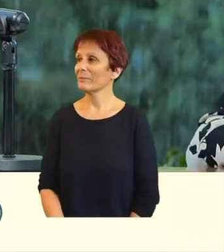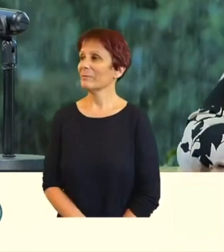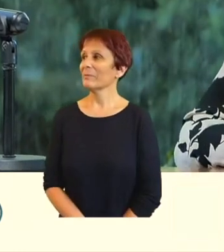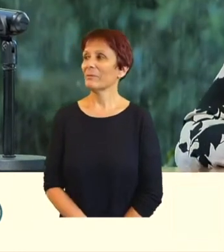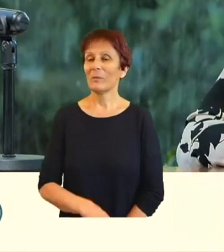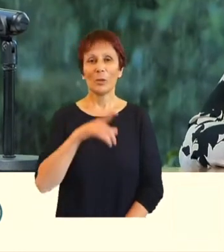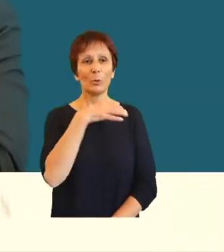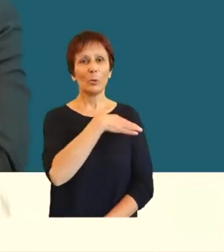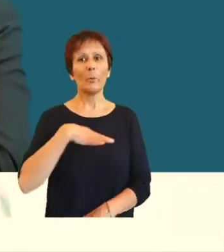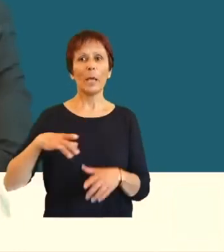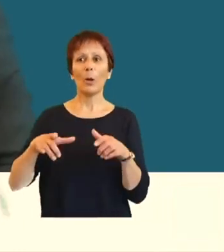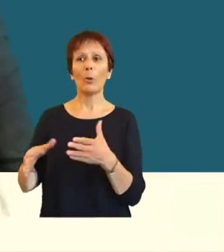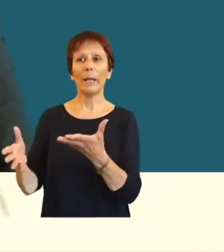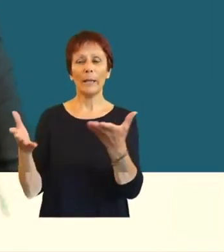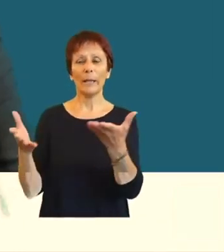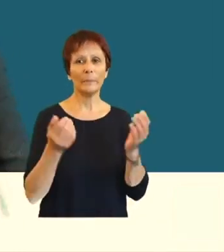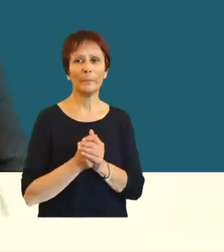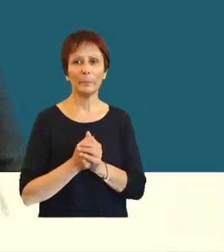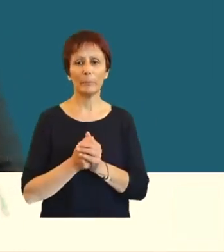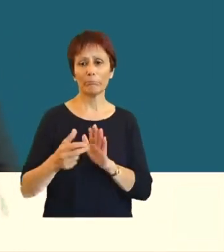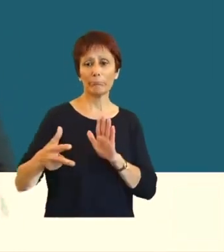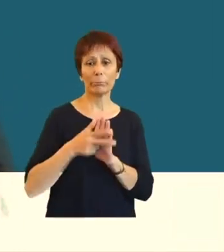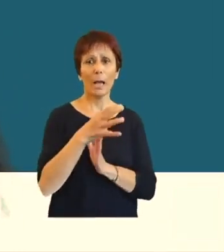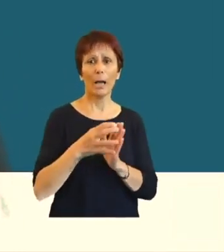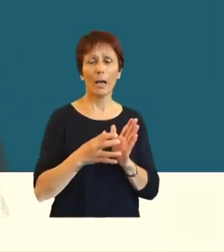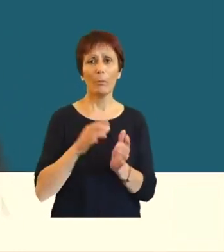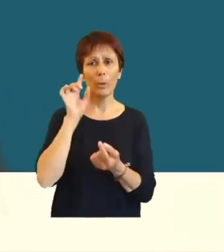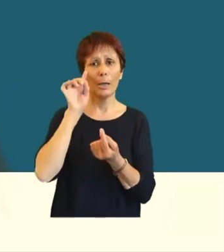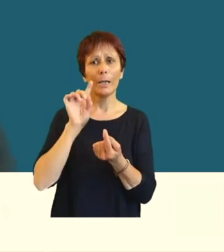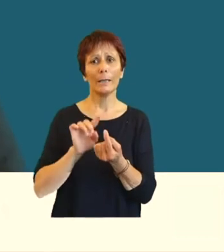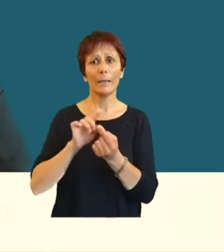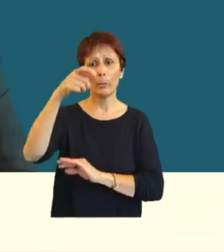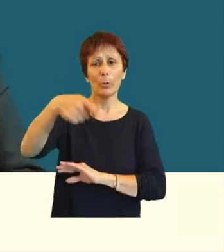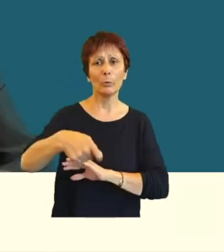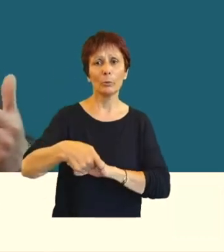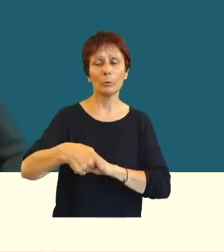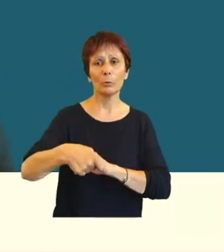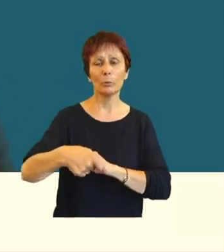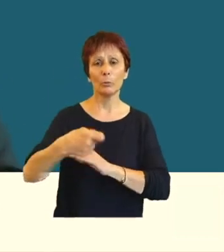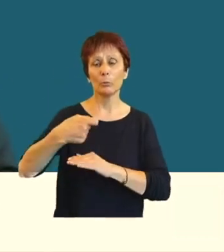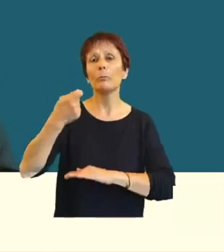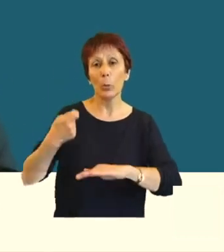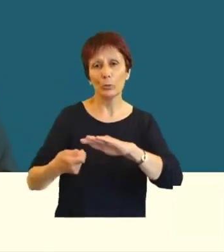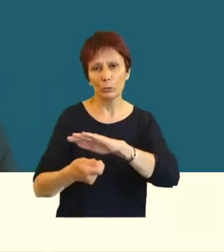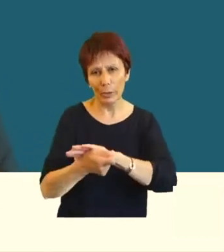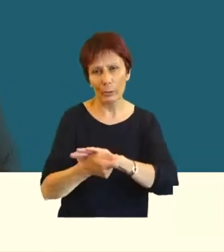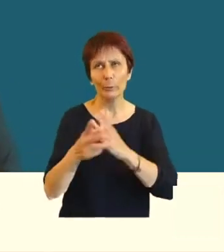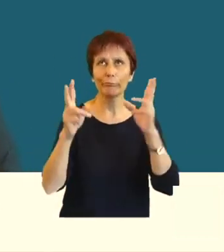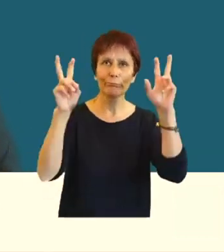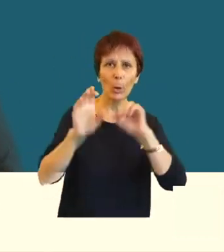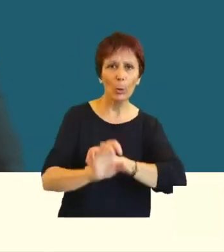Monsieur le maire, chers collègues, il s'agit d'approuver ce rapport concernant une demande de subvention, enfin, en tout cas, un soutien